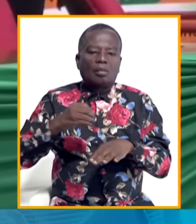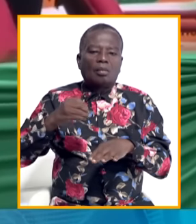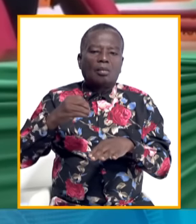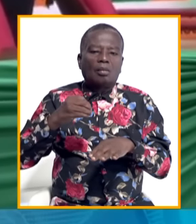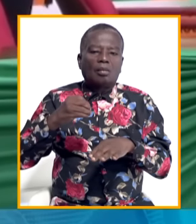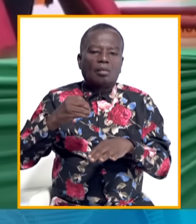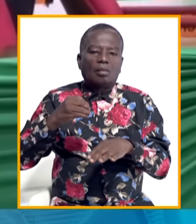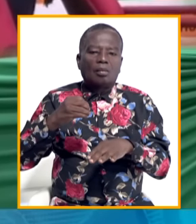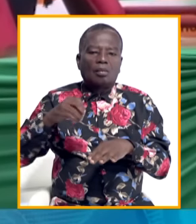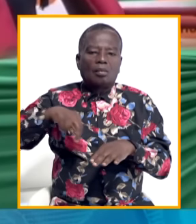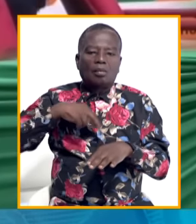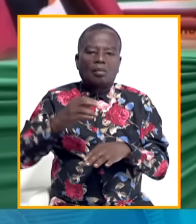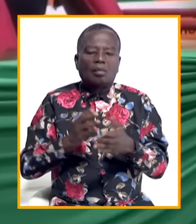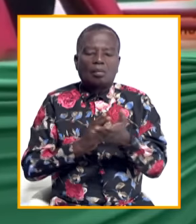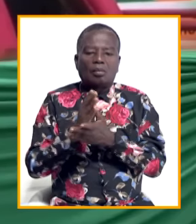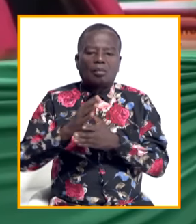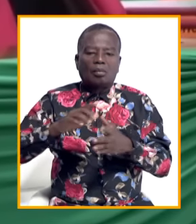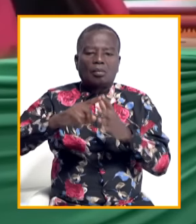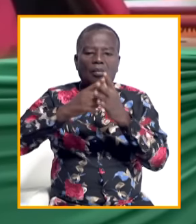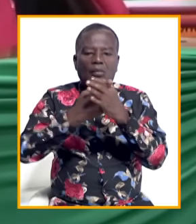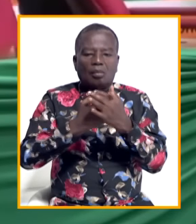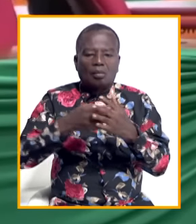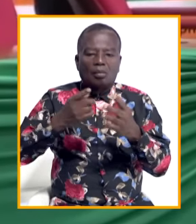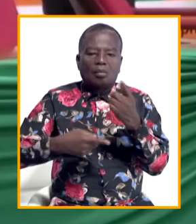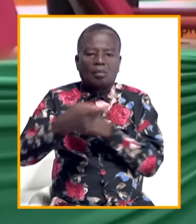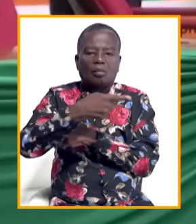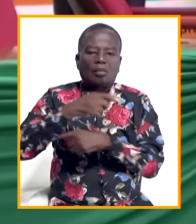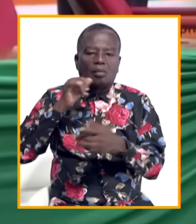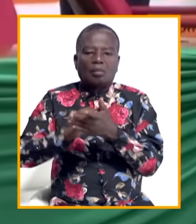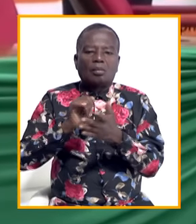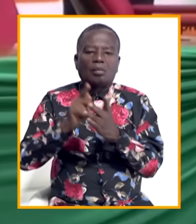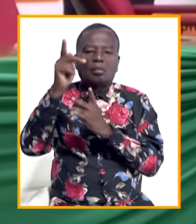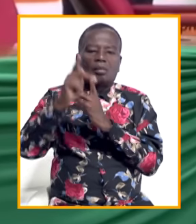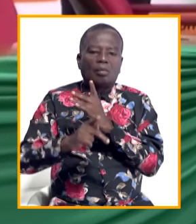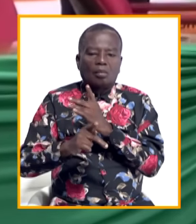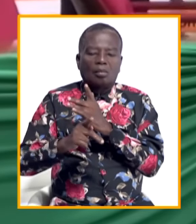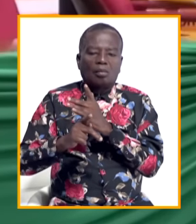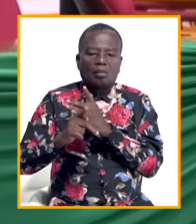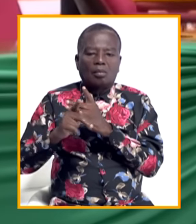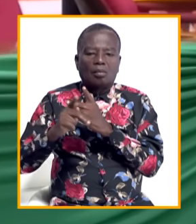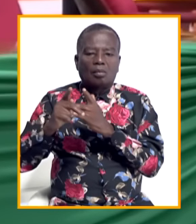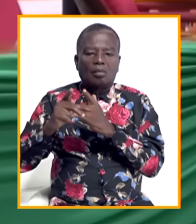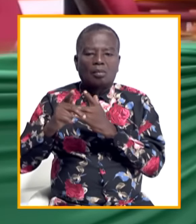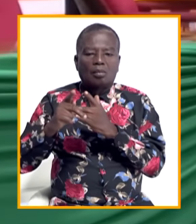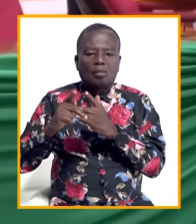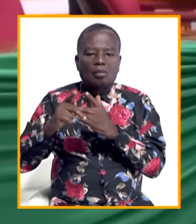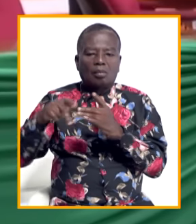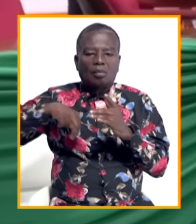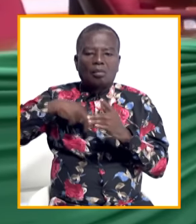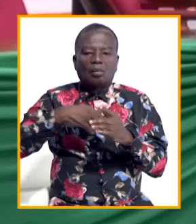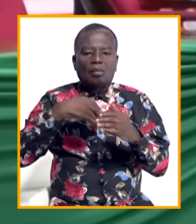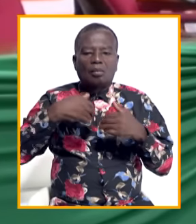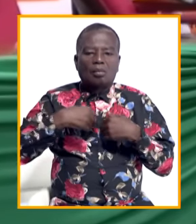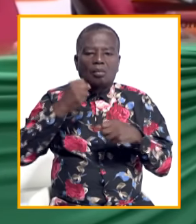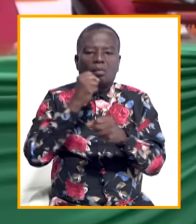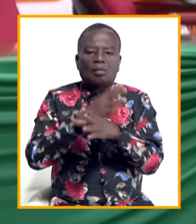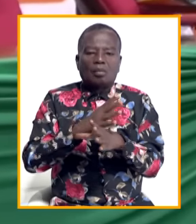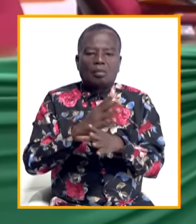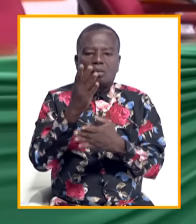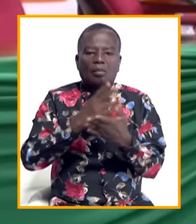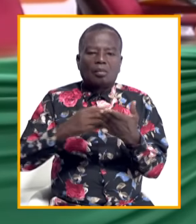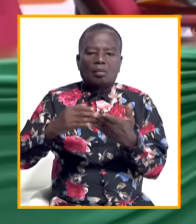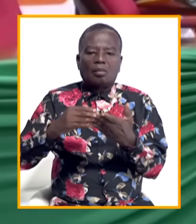cœur. Nous avons bien commencé. Aujourd'hui, ce projet est en train de voir le jour parce que nous avons déjà une centaine de maisons que nous devons livrer au niveau